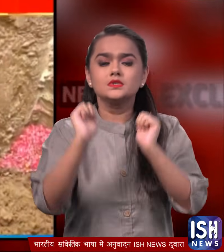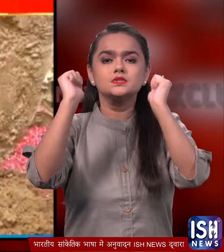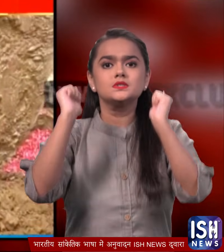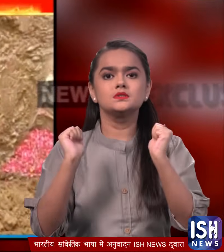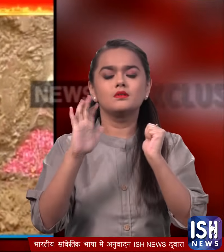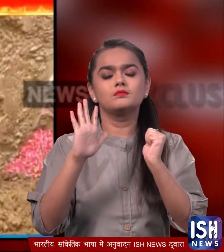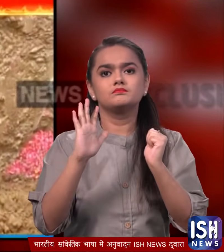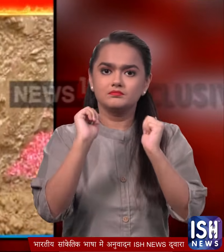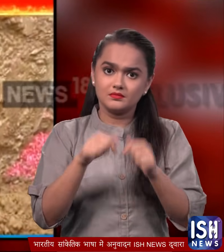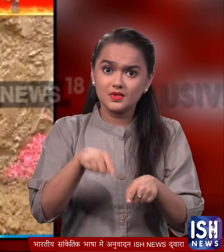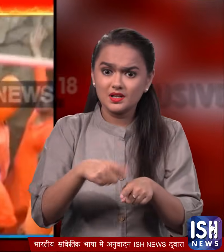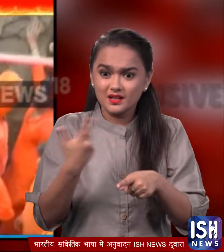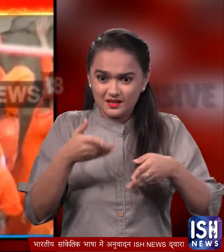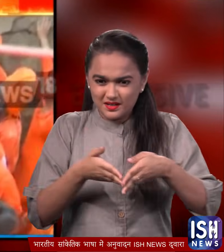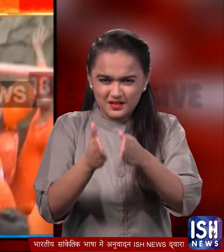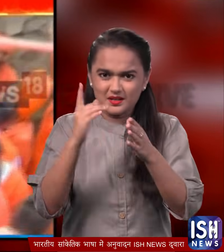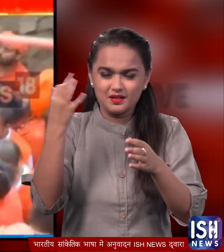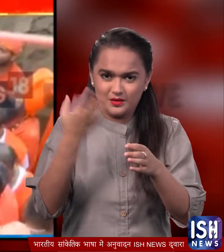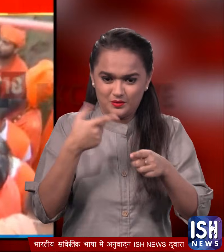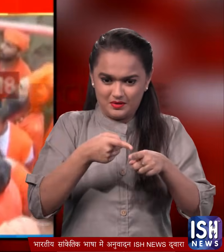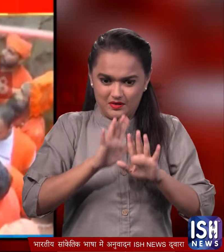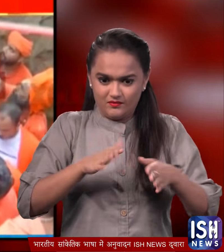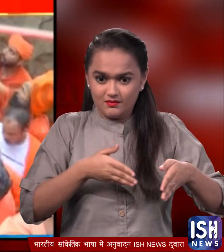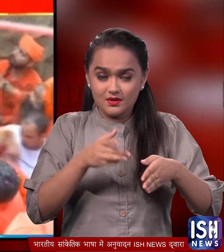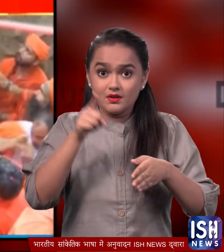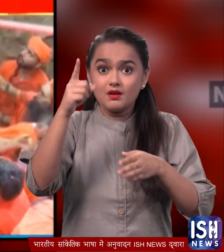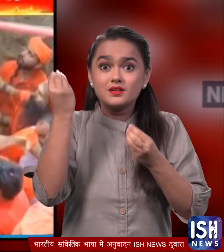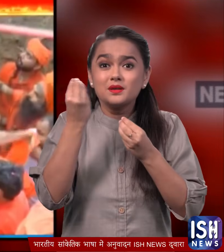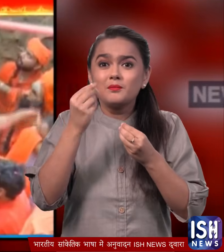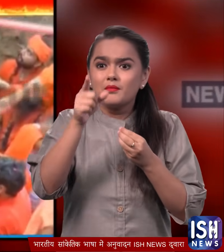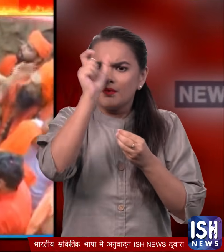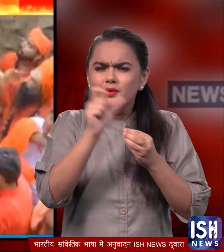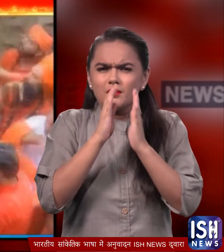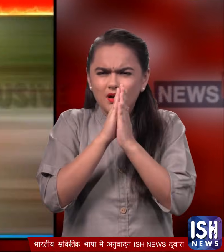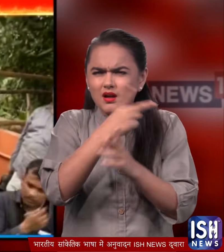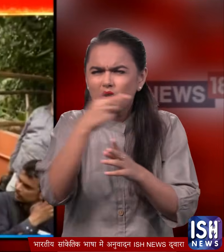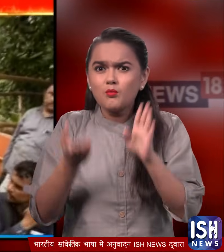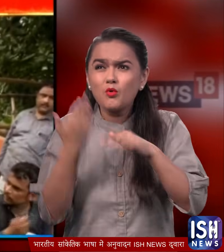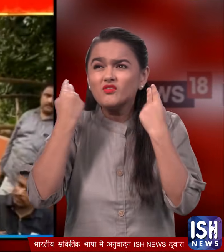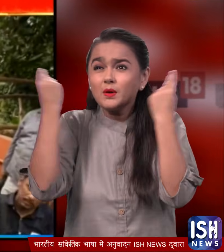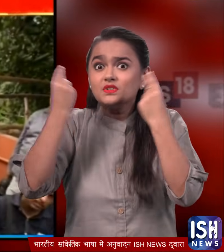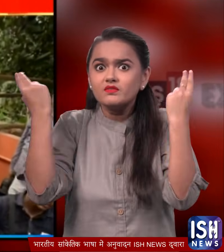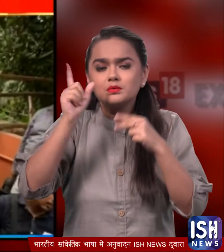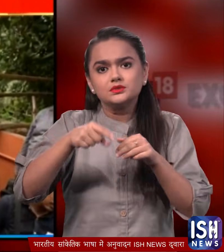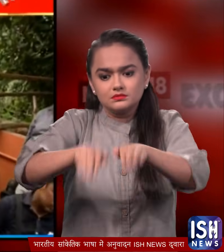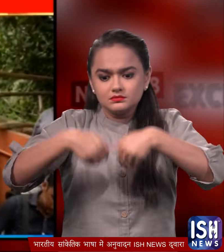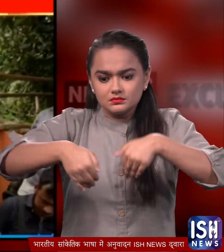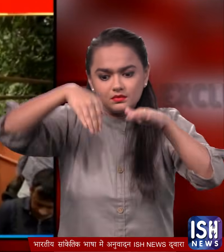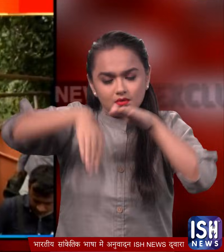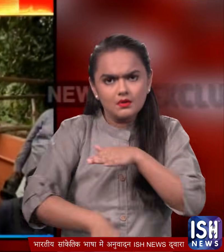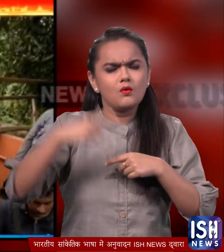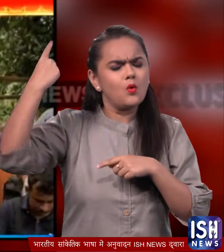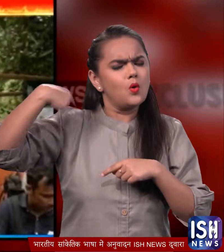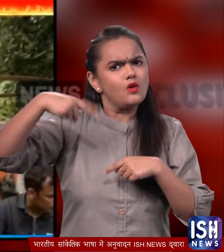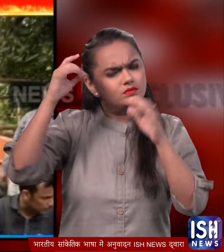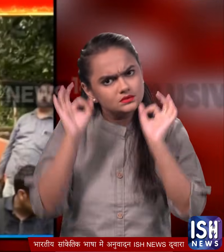ये मुद्रा योग की एक मुद्रा होती है और भू समाधि लेने वाले संत ज्यादातर इसी मुद्रा में बैठते हैं। महंत नरेंद्र गिरी को अंतिम